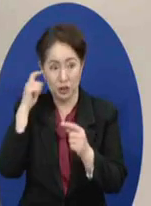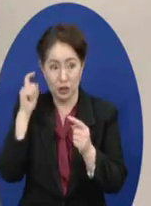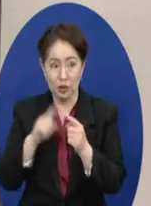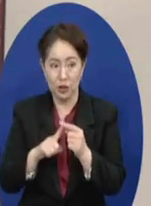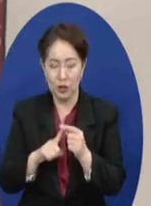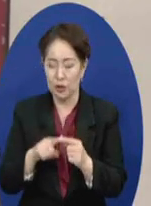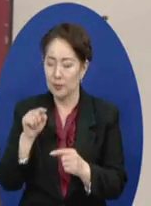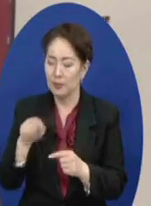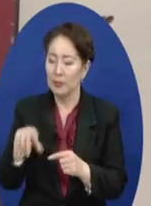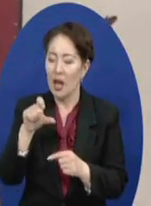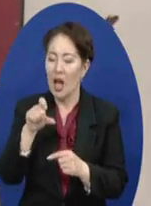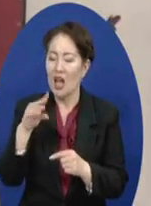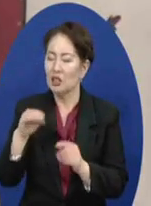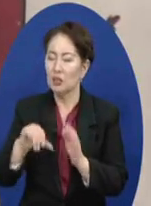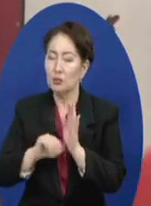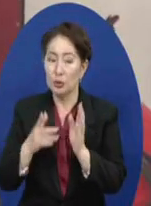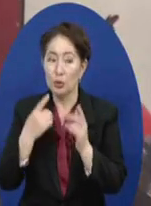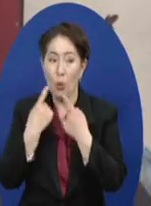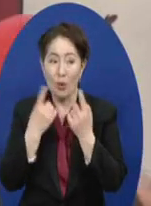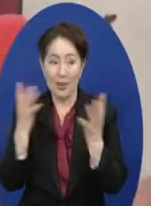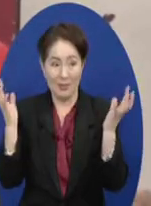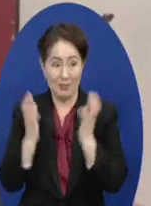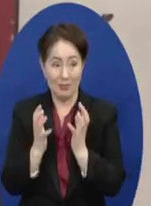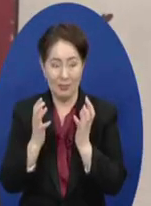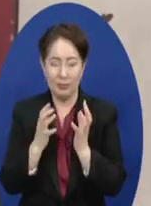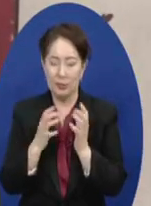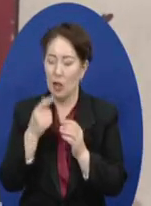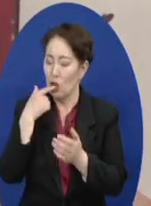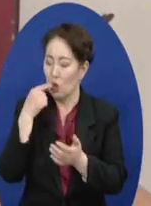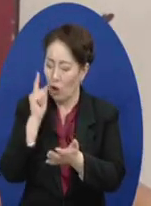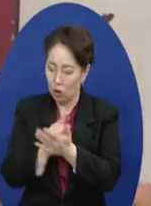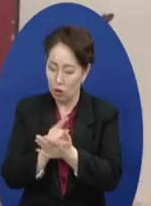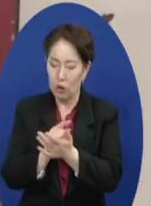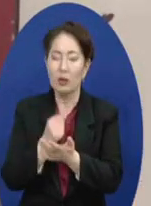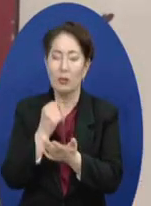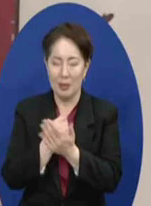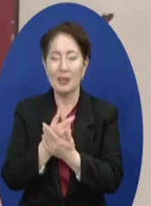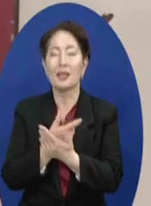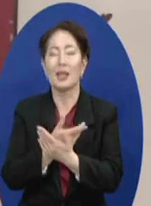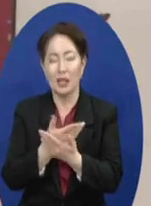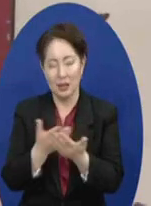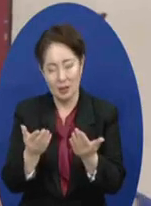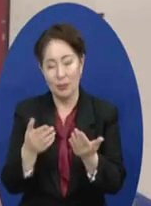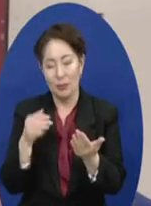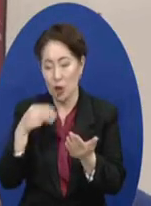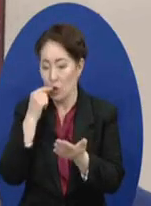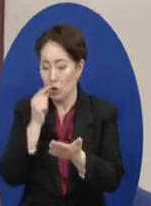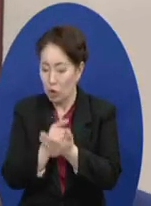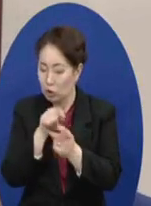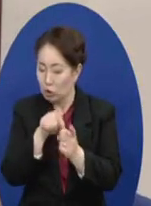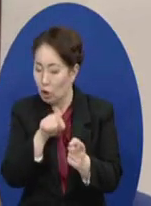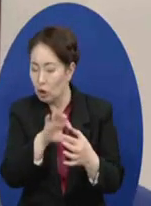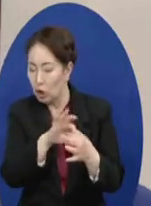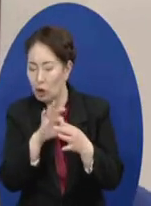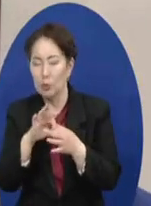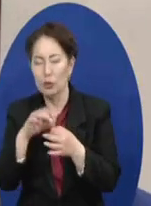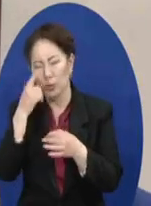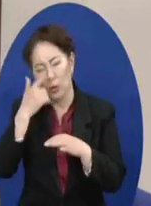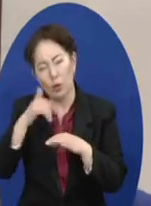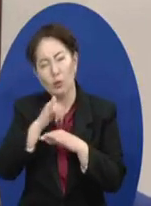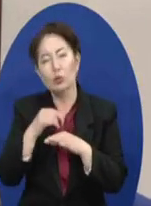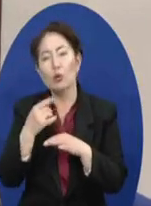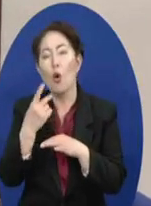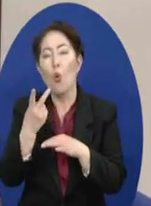Тэгэхээр тус одоо ээлжит бус их хурлаас тогтоолууд баталсан. Тэгэхээр энэ хүү одоо тогтоолуудын хүрээнд бол